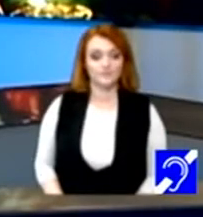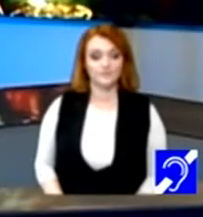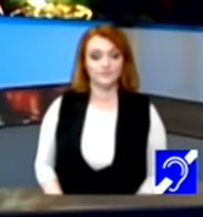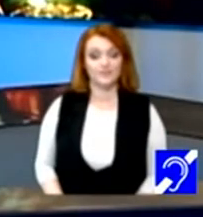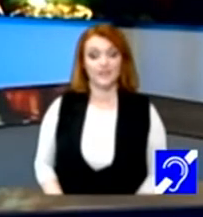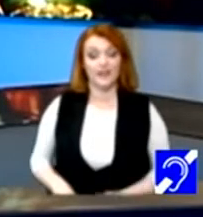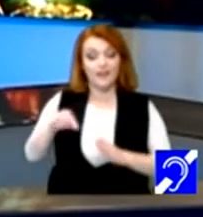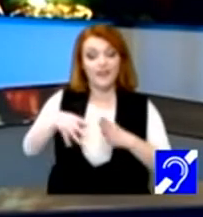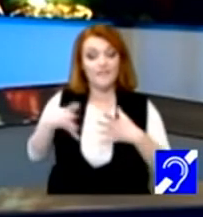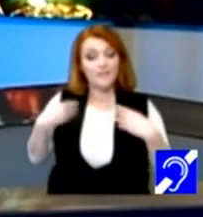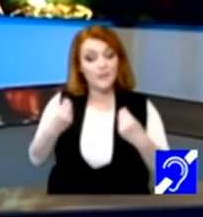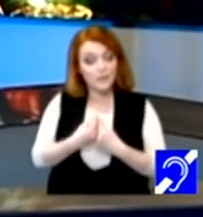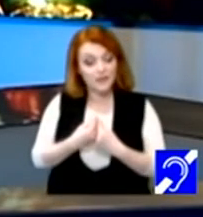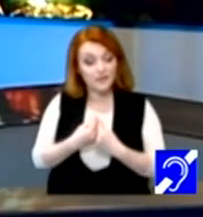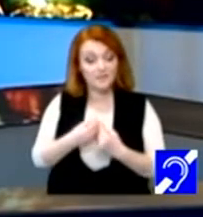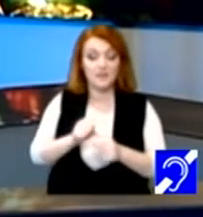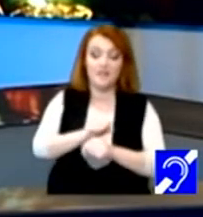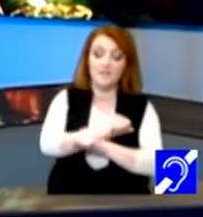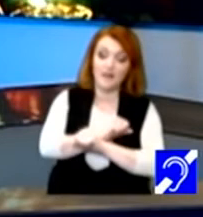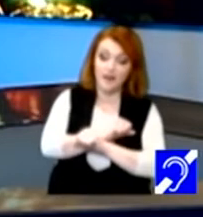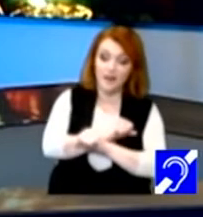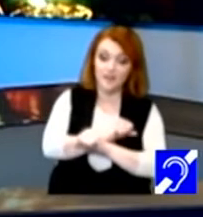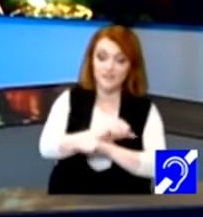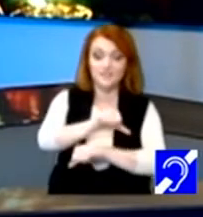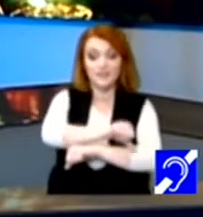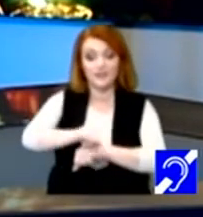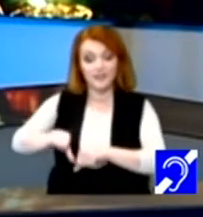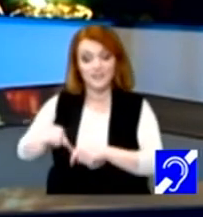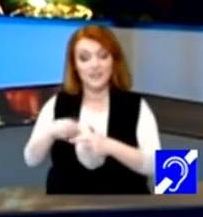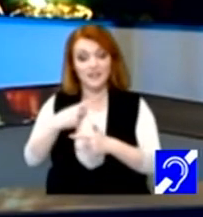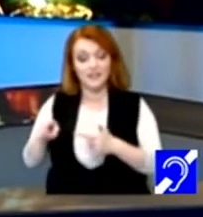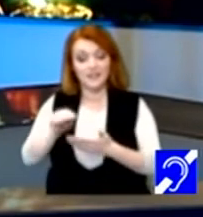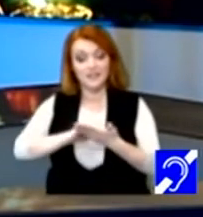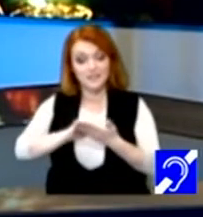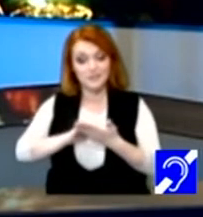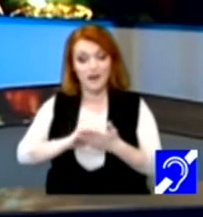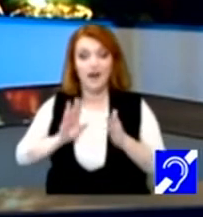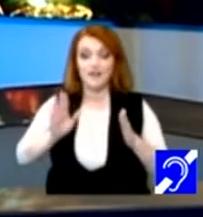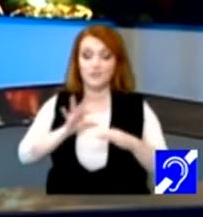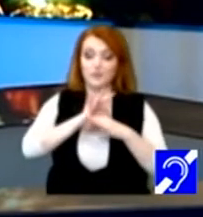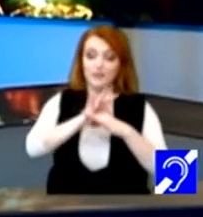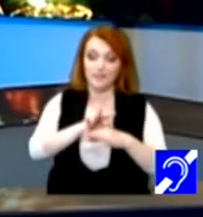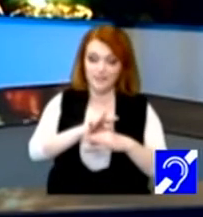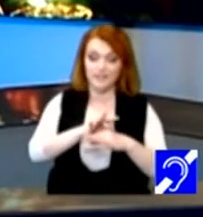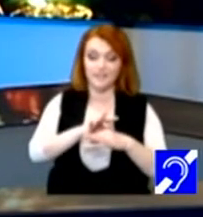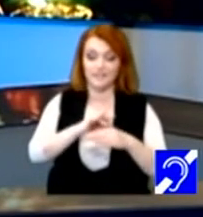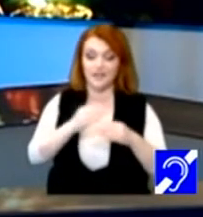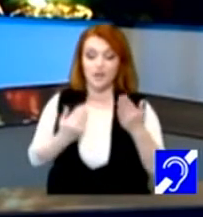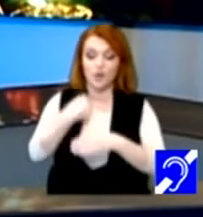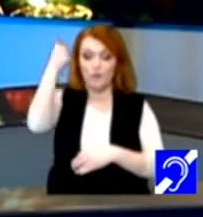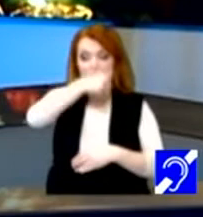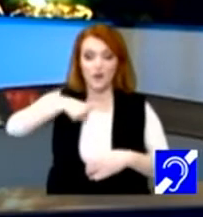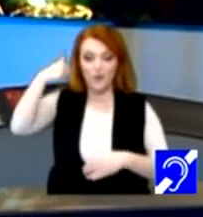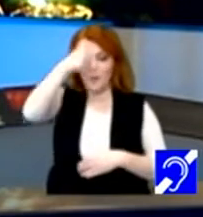în sânul familiei, în vacanță, peste hotare sau chiar în cantonament. Așa vor petrece sărbătorile de iarnă cei mai buni sportivi din Republica